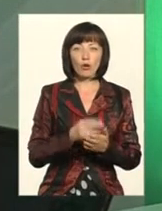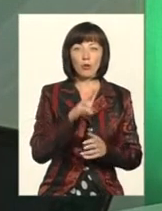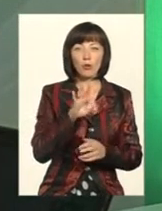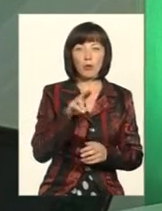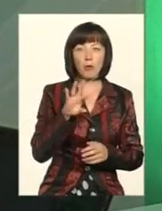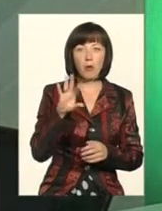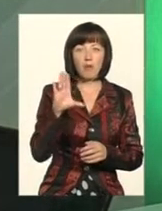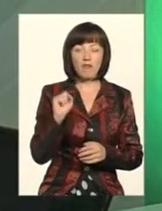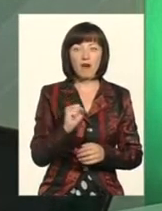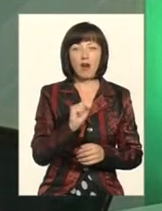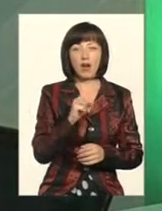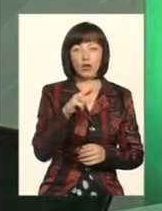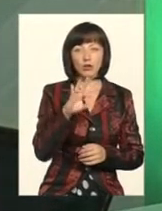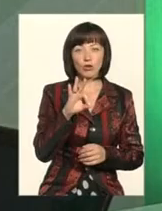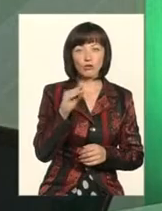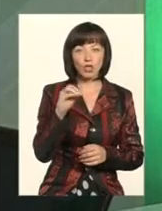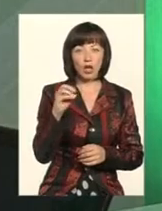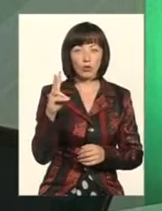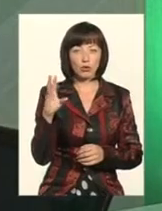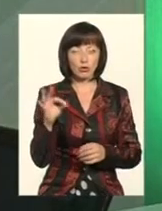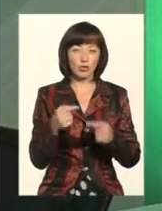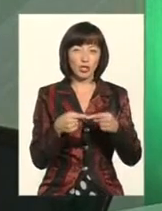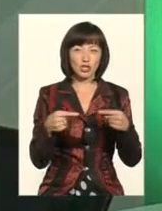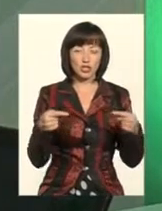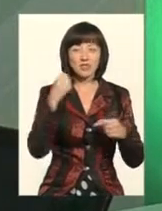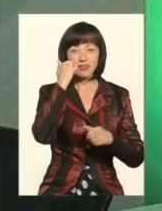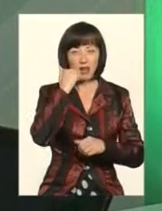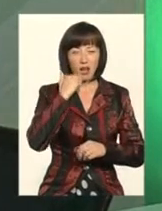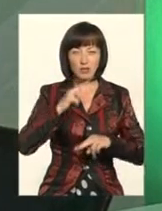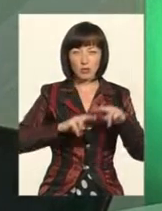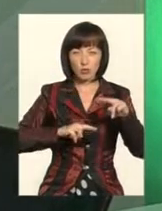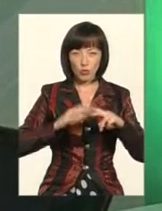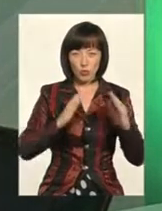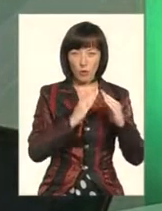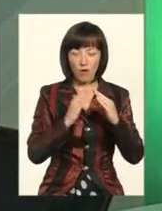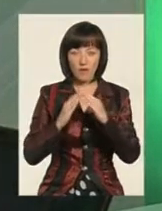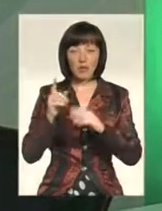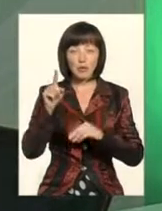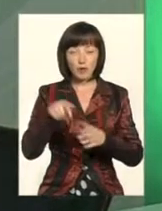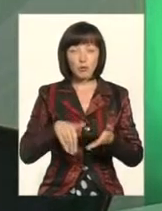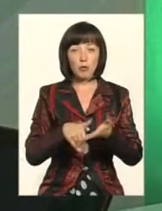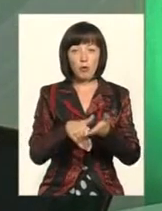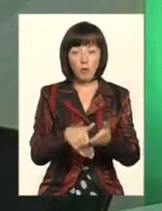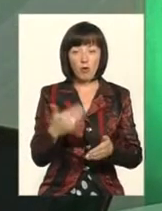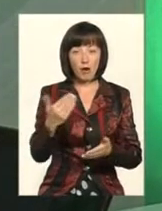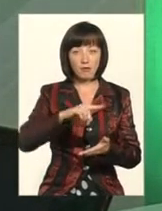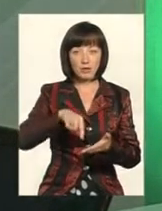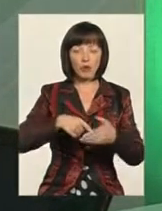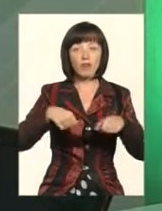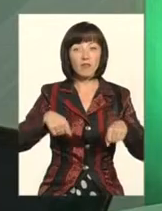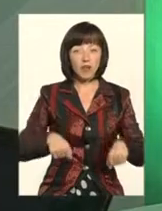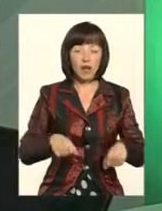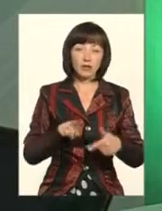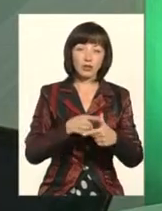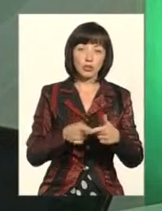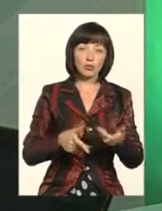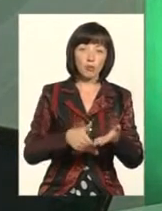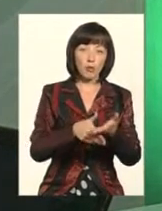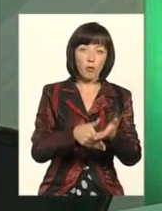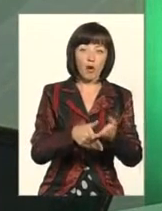там Майборського, звичайно, забудова старої забудови, і там допомога зі сторони міської влади чи допомога зі